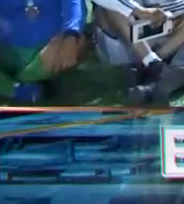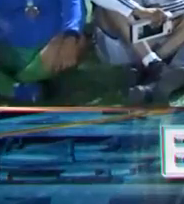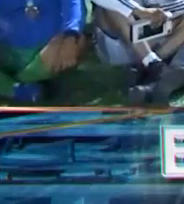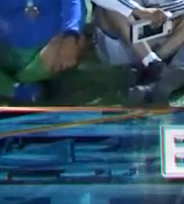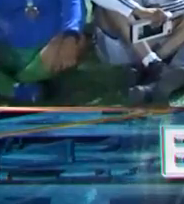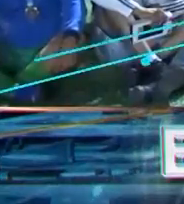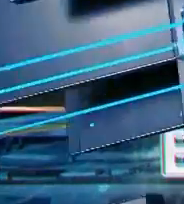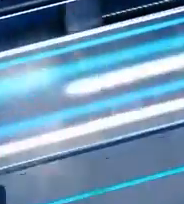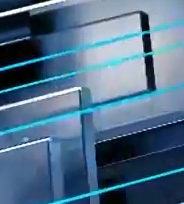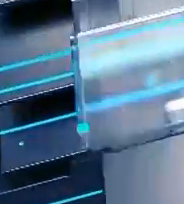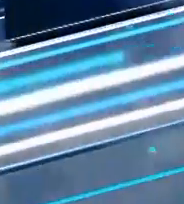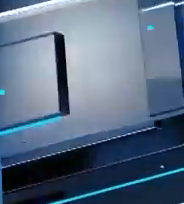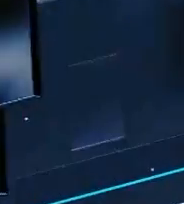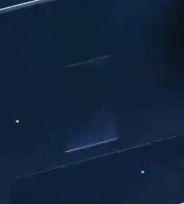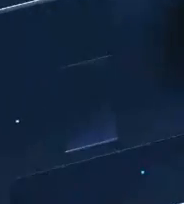өтті.